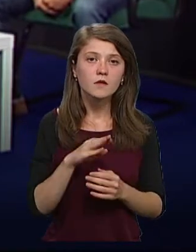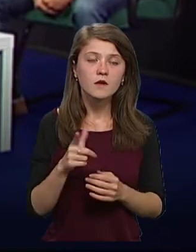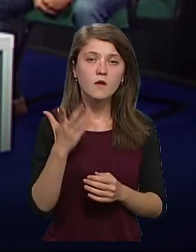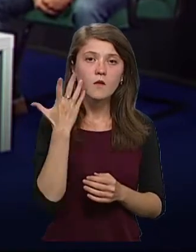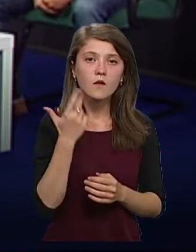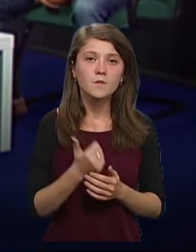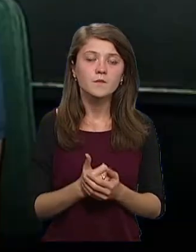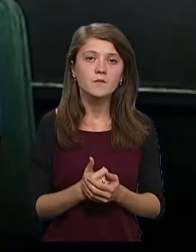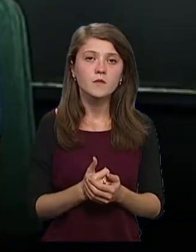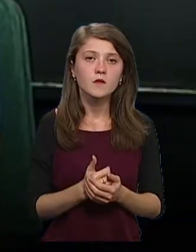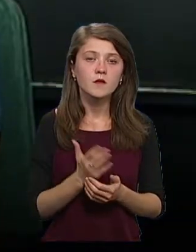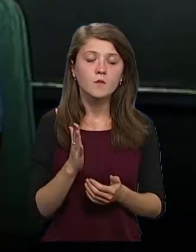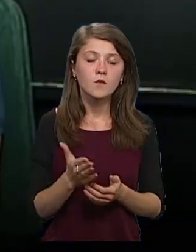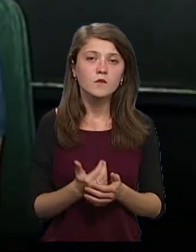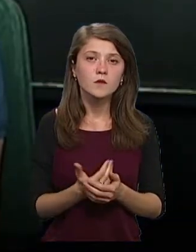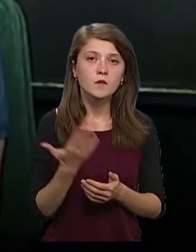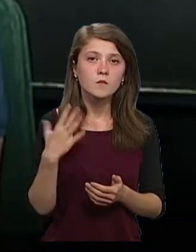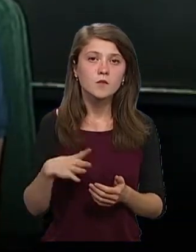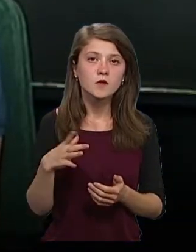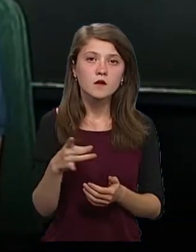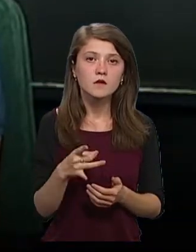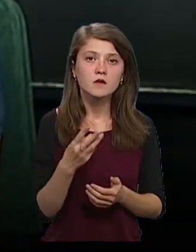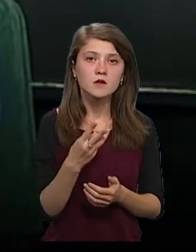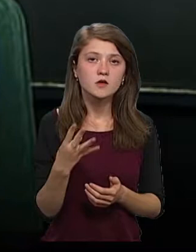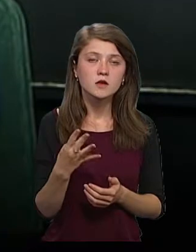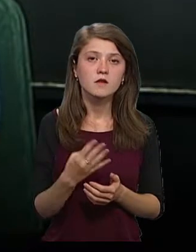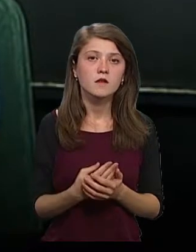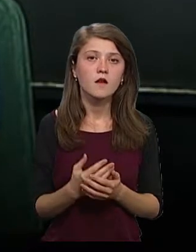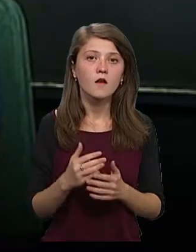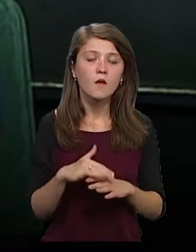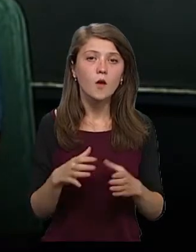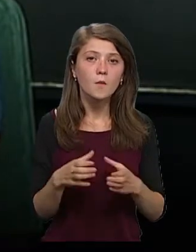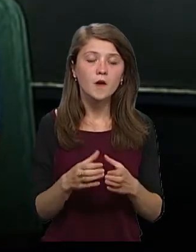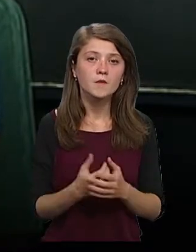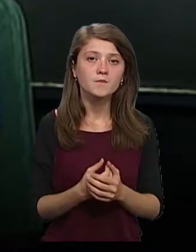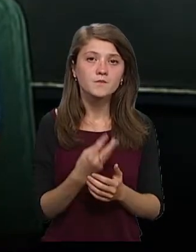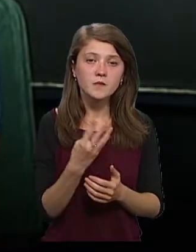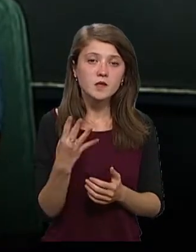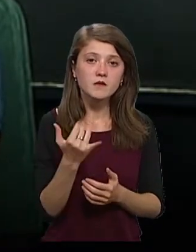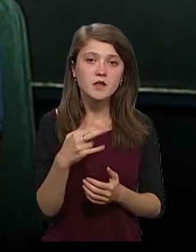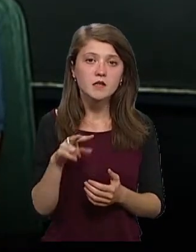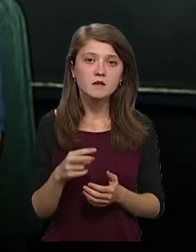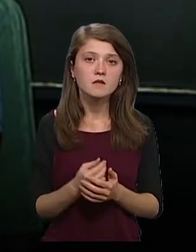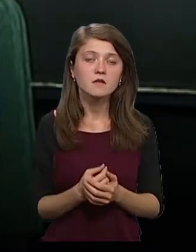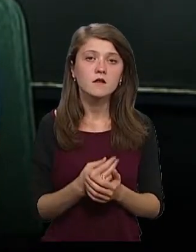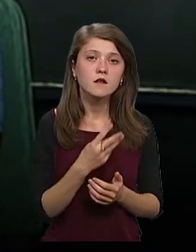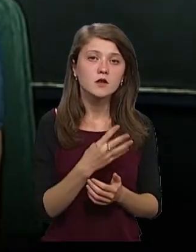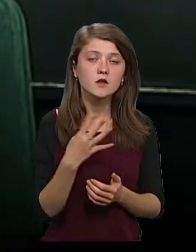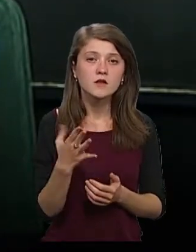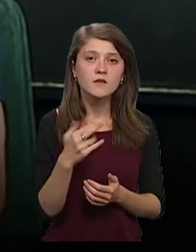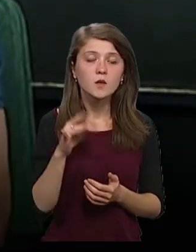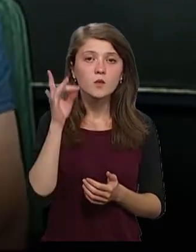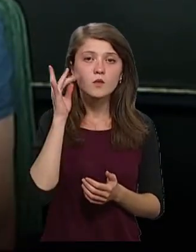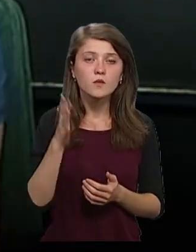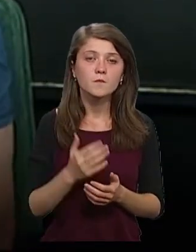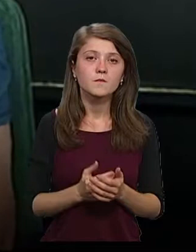коли на бувшому на терені бувшого району 3-4 громади, і замість одного відділу освіти 3-4 відділи освіти, 3-4 відділи культури, і пішов